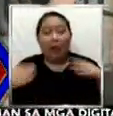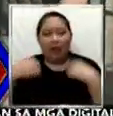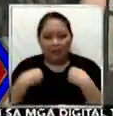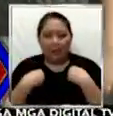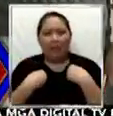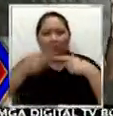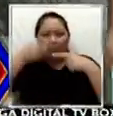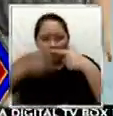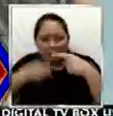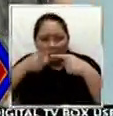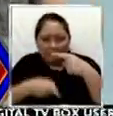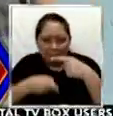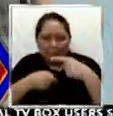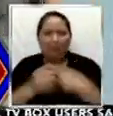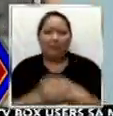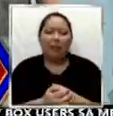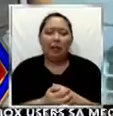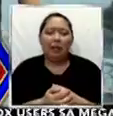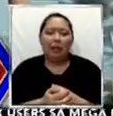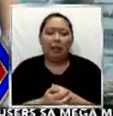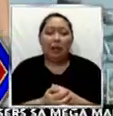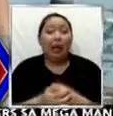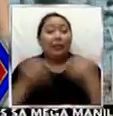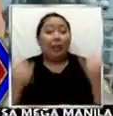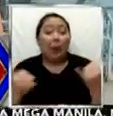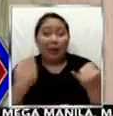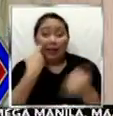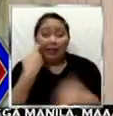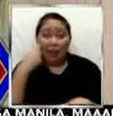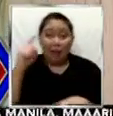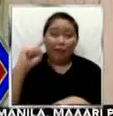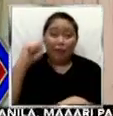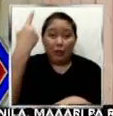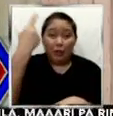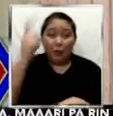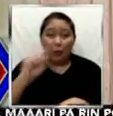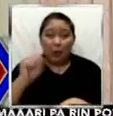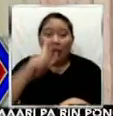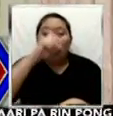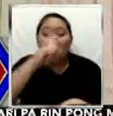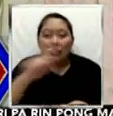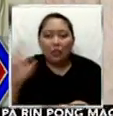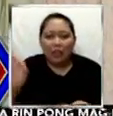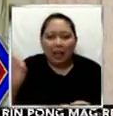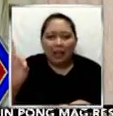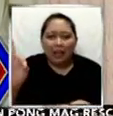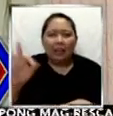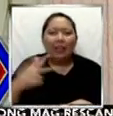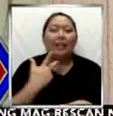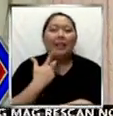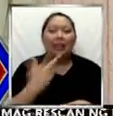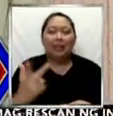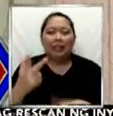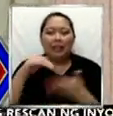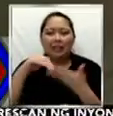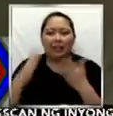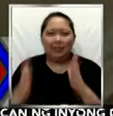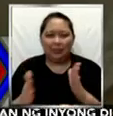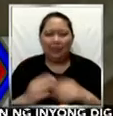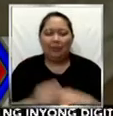ng nanay ang mga doktor at nurse na magsasagawa ng pagtuli naka PPE mula ulo hanggang paa. Ang mga tutuliin